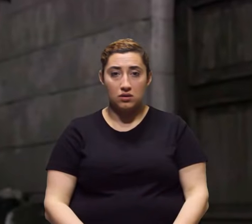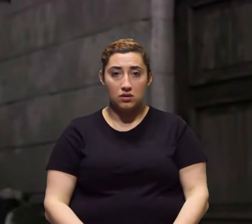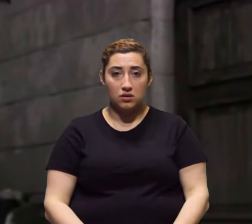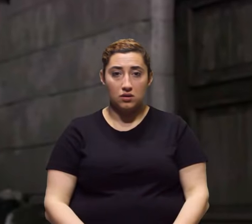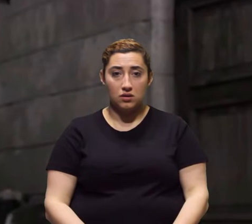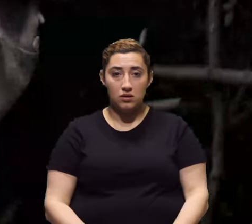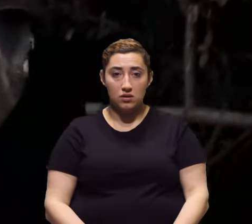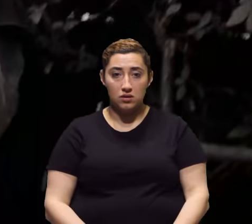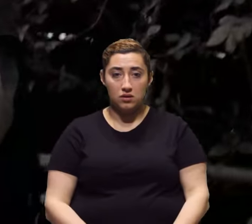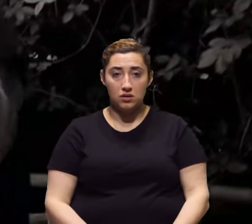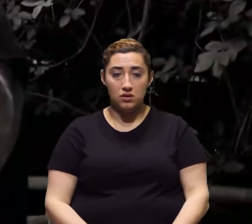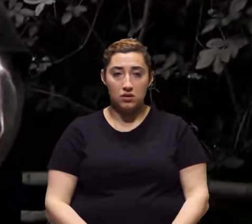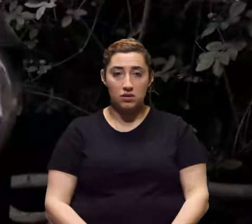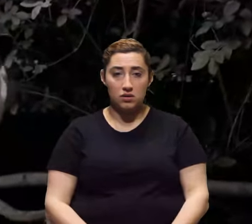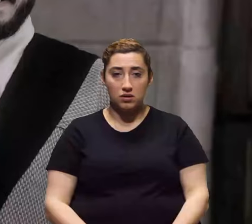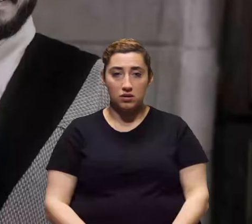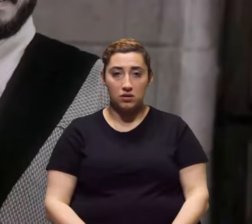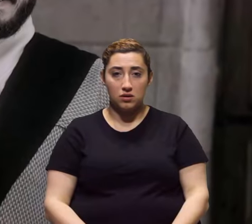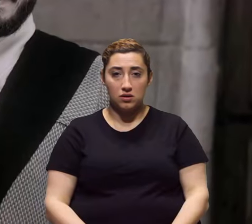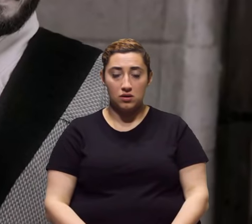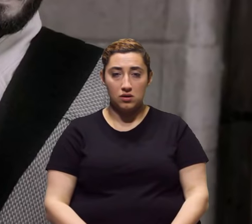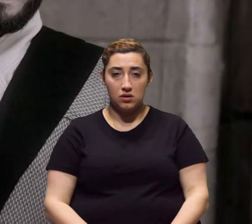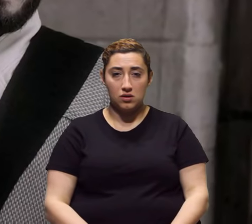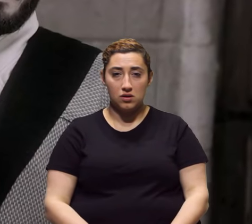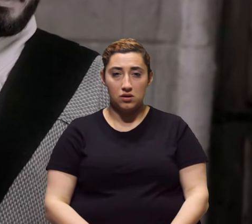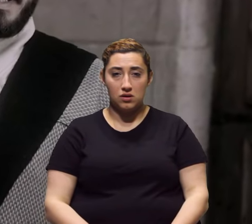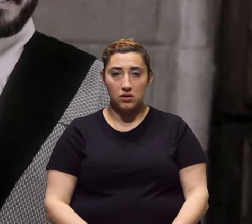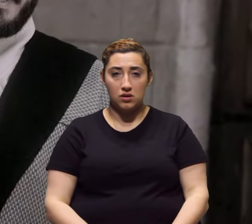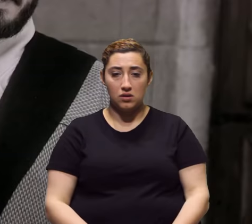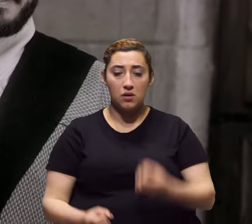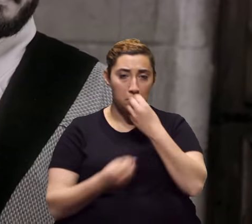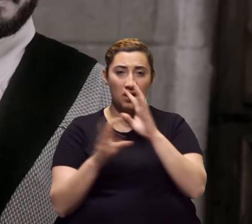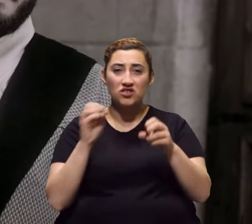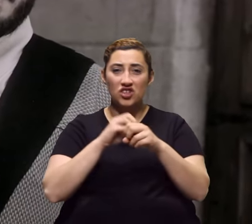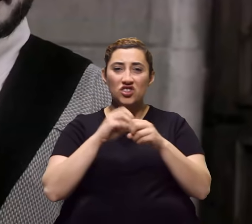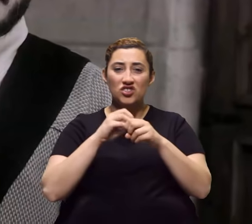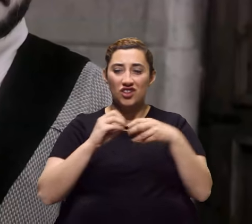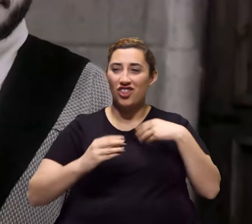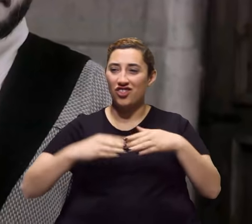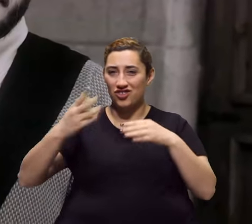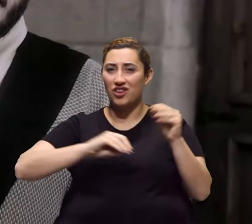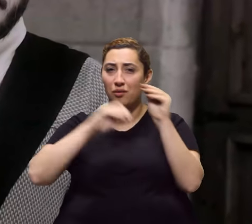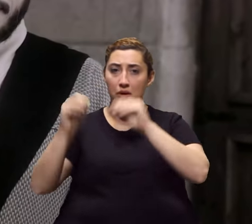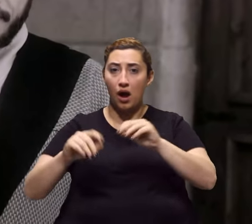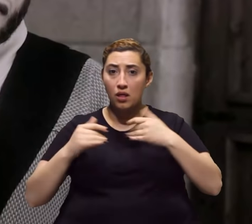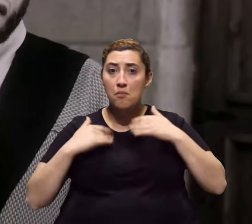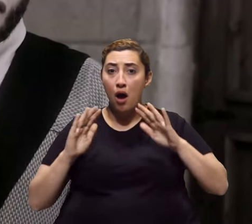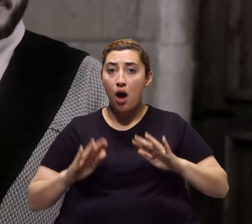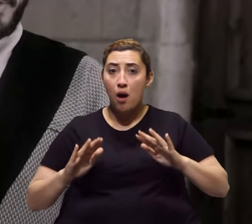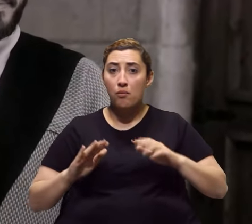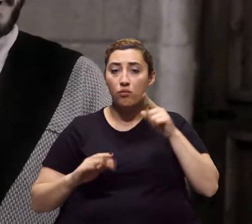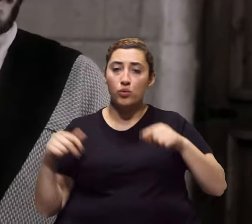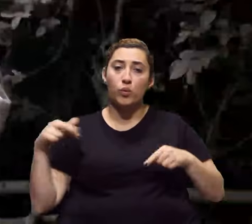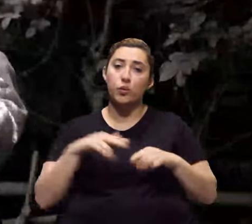Geçmiş. Şeyh dergahın kapısına gelen kaplumbağayı eline aldı. Avludan taşraya bıraktırmış idim Çağrı'yı efendim ama